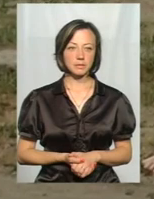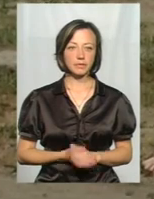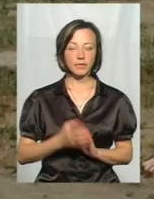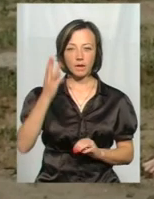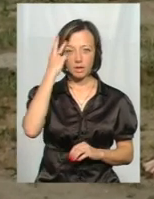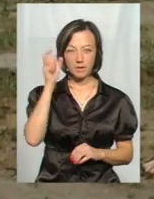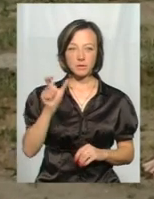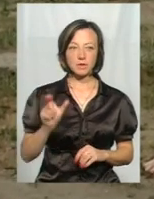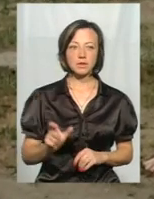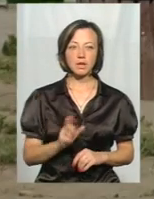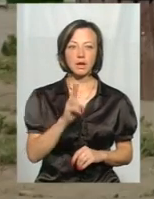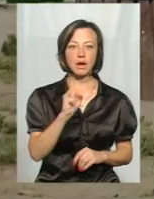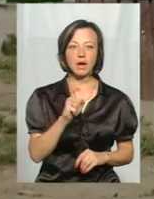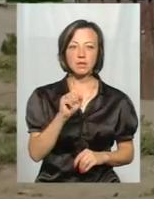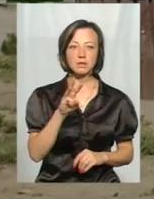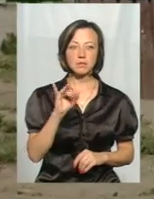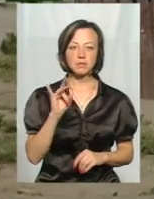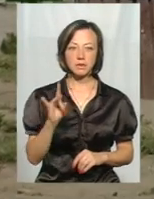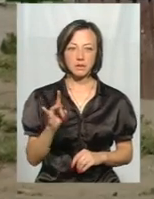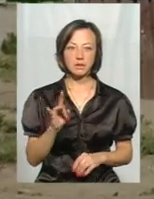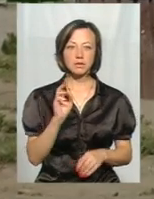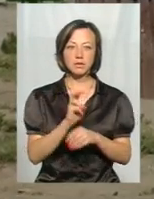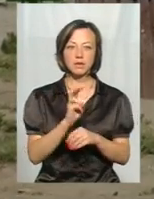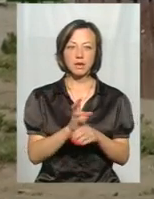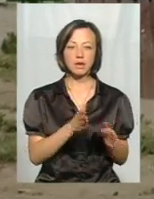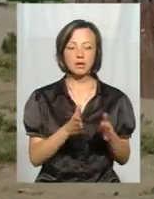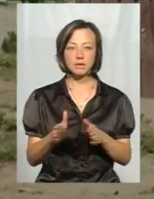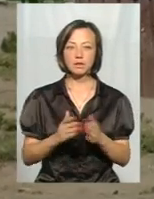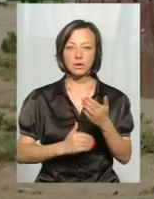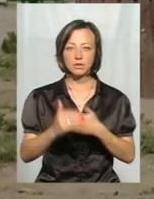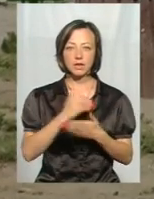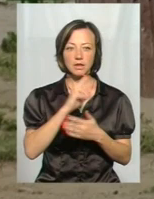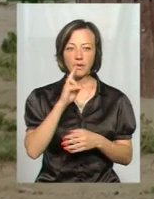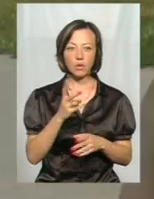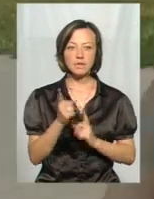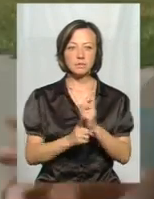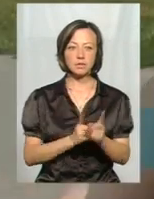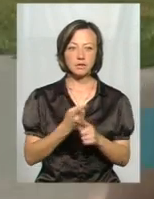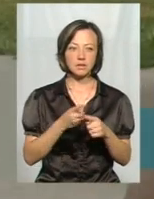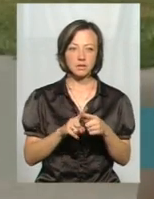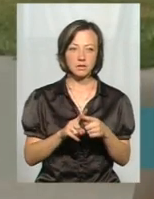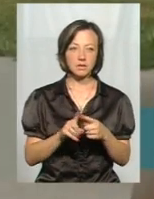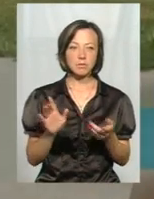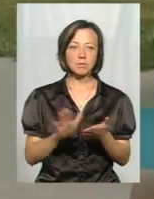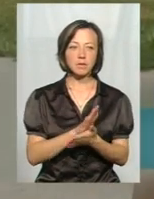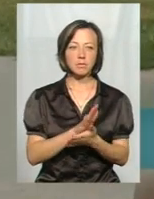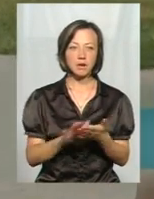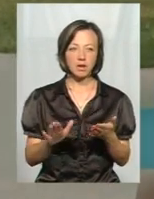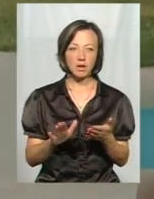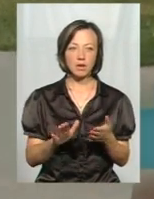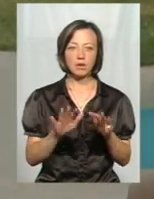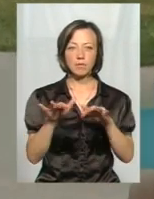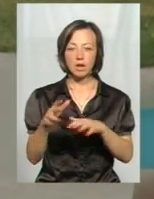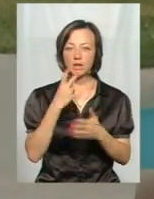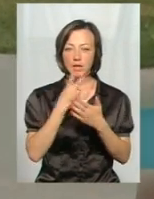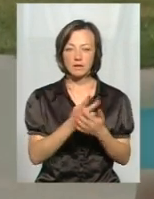Хмельничанин Казимір Паперович на пляжі буває регулярно. Вважає, за останні 2 роки це місце змінилося. Прибирають пляж, дивляться